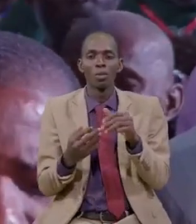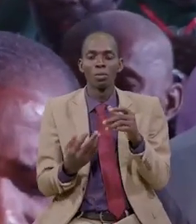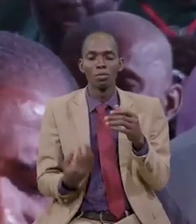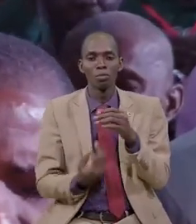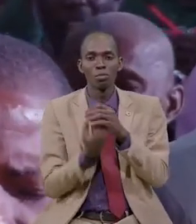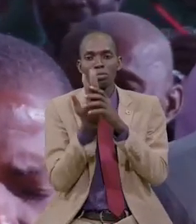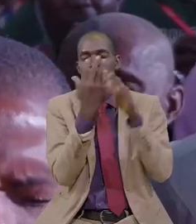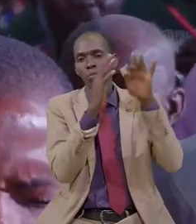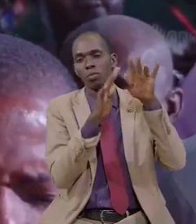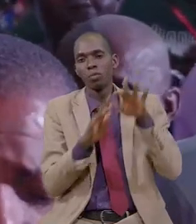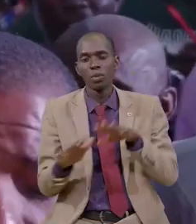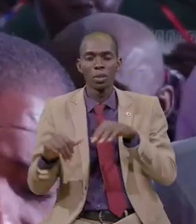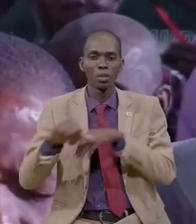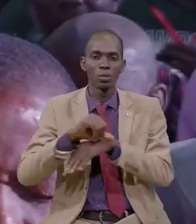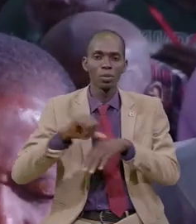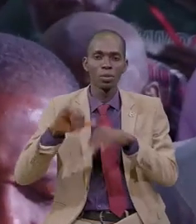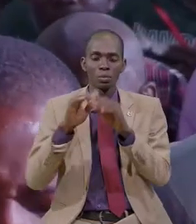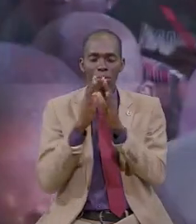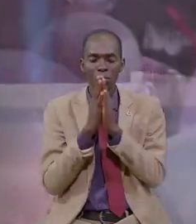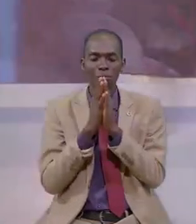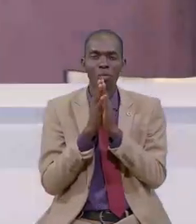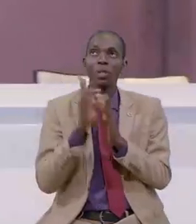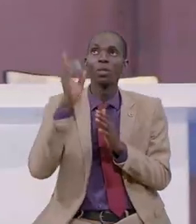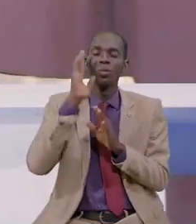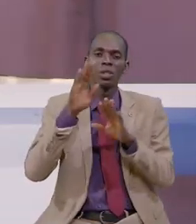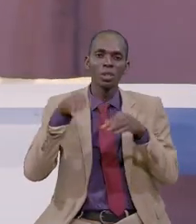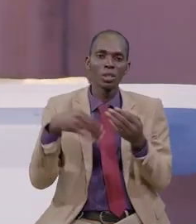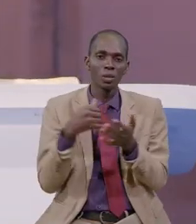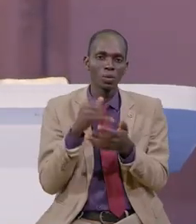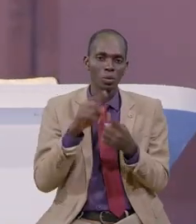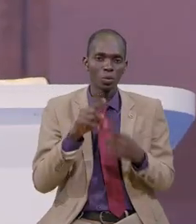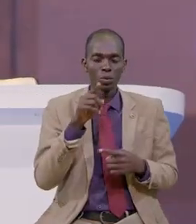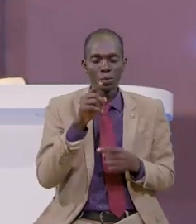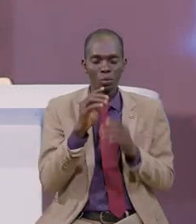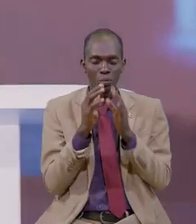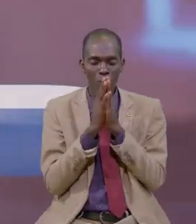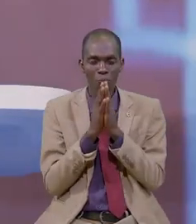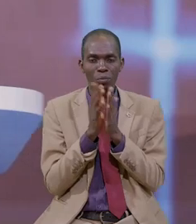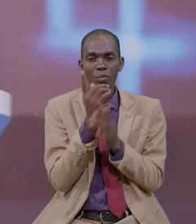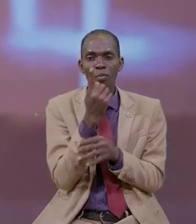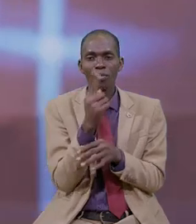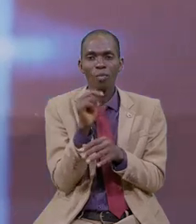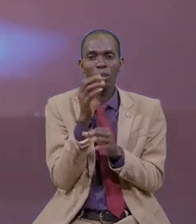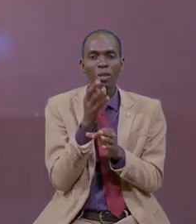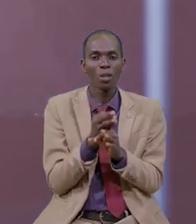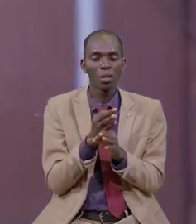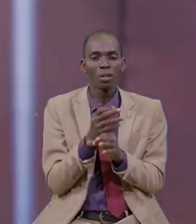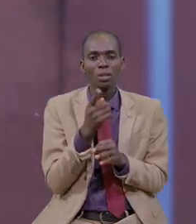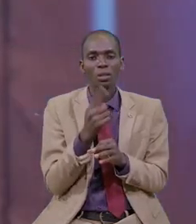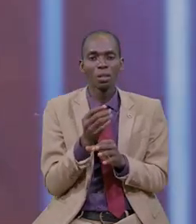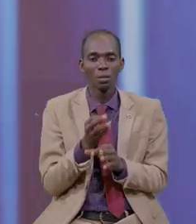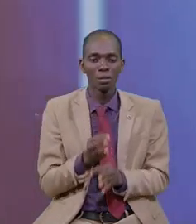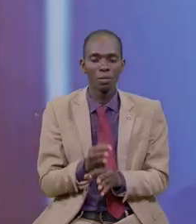cette onction ferme, débordante. Il te la donnera. Il te la donnera, la foi,